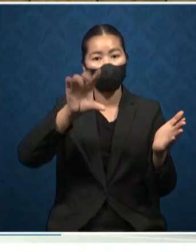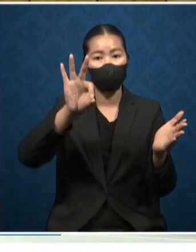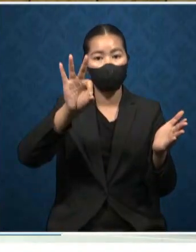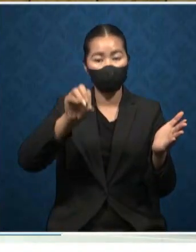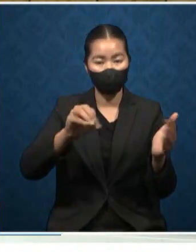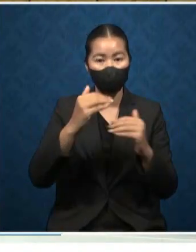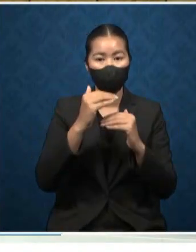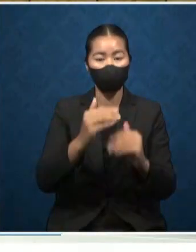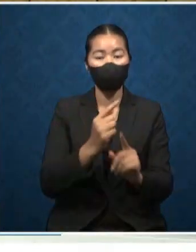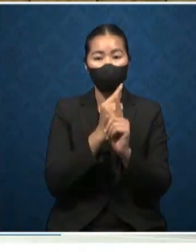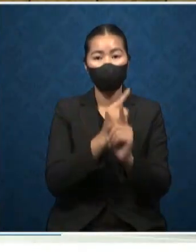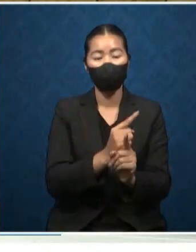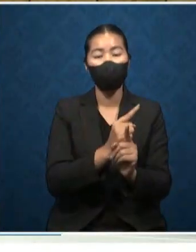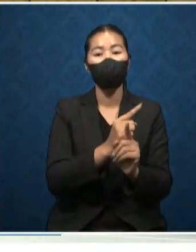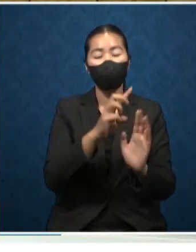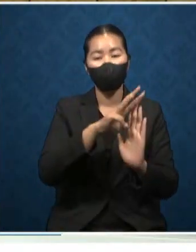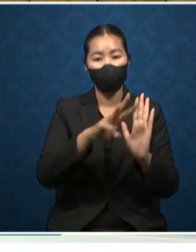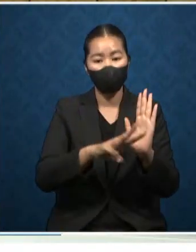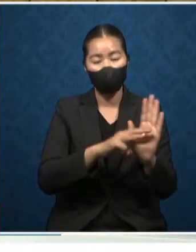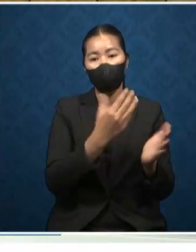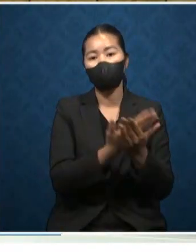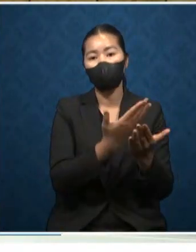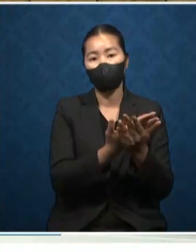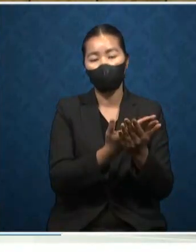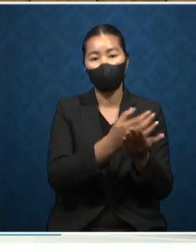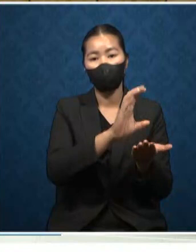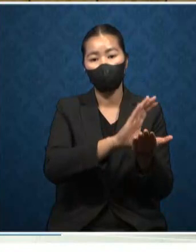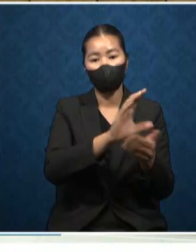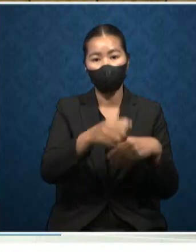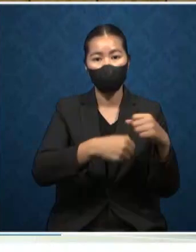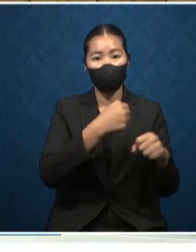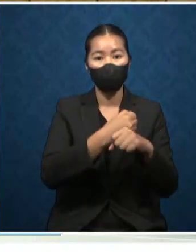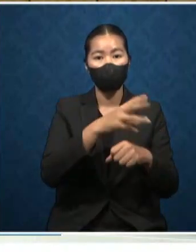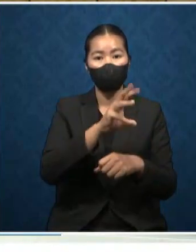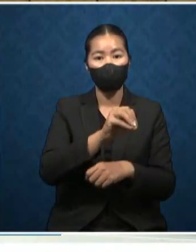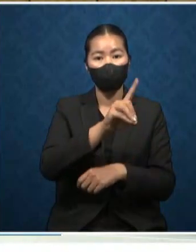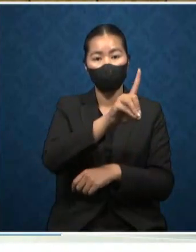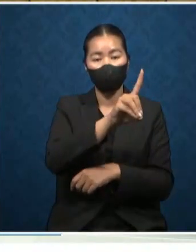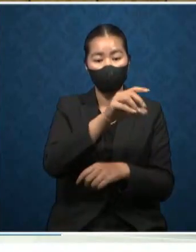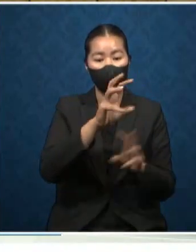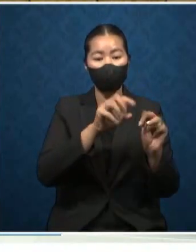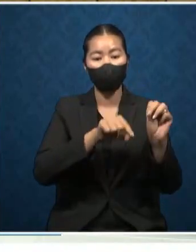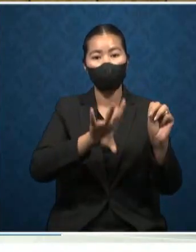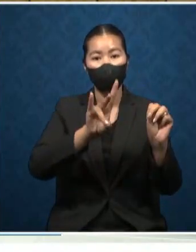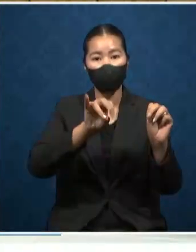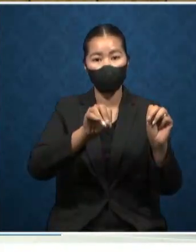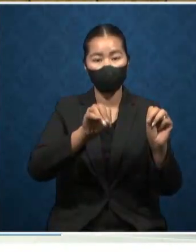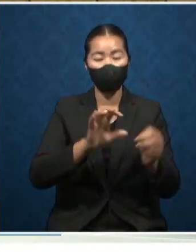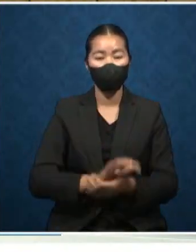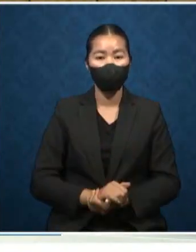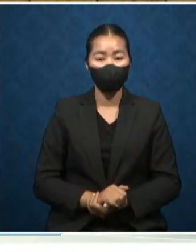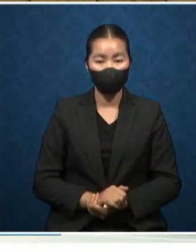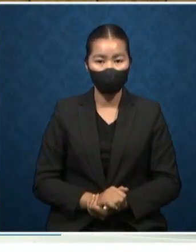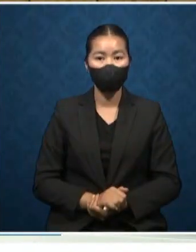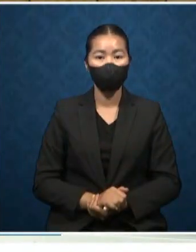ตามพระราชบัญญัติวินัยการเงินการคลังของรัฐพ.ศ2561มาตรา 70โดย